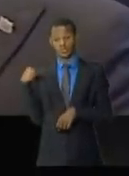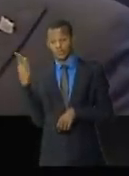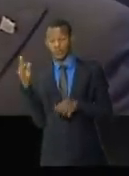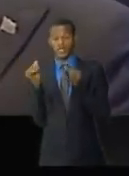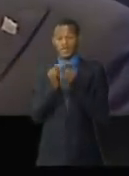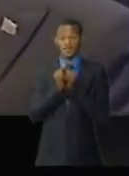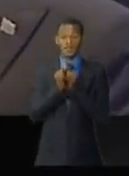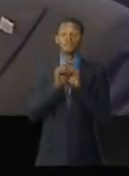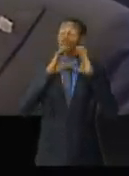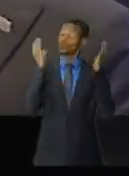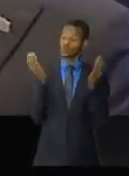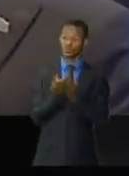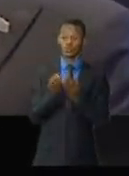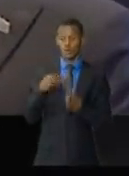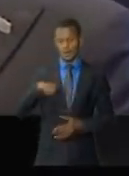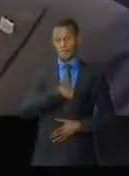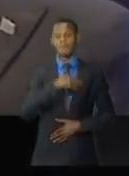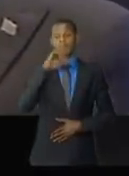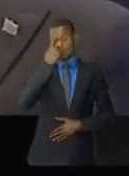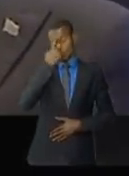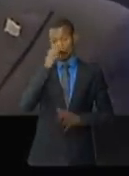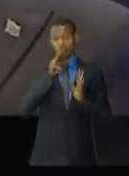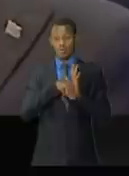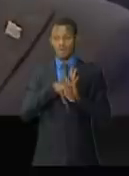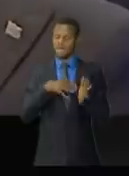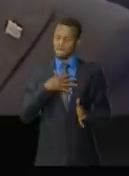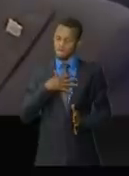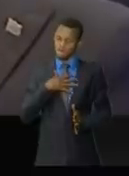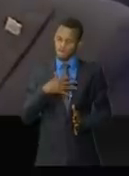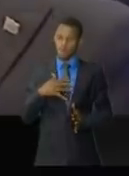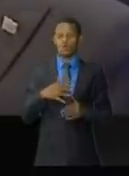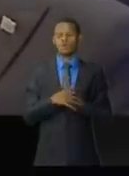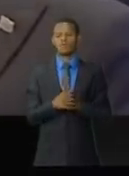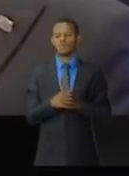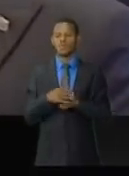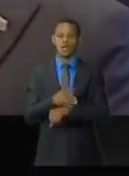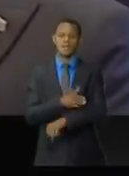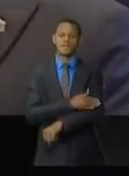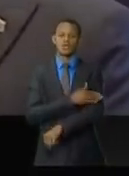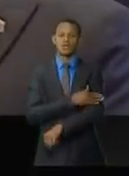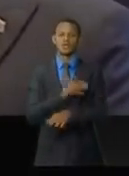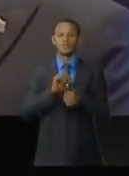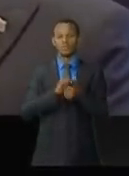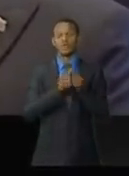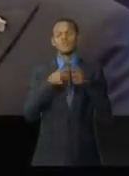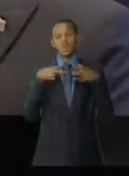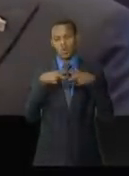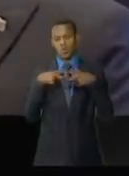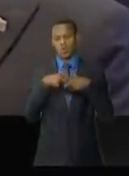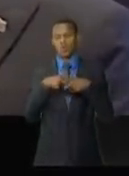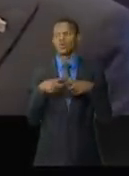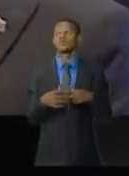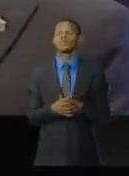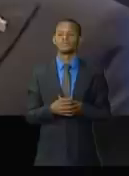effort pour relever les défis de l'amélioration de la desserte en électricité en phase avec les objectifs de